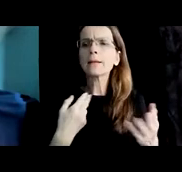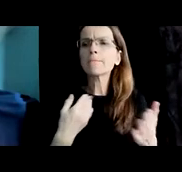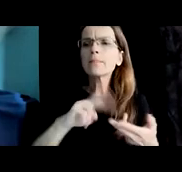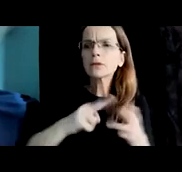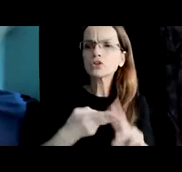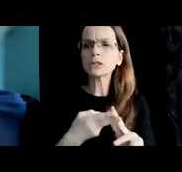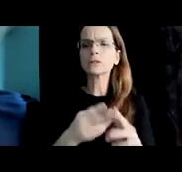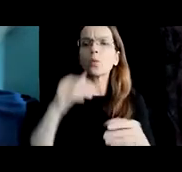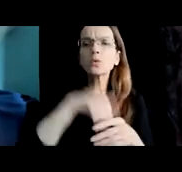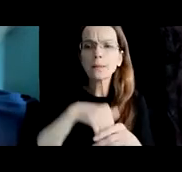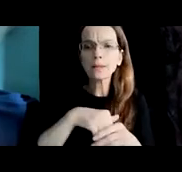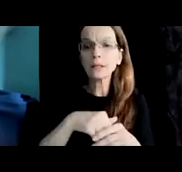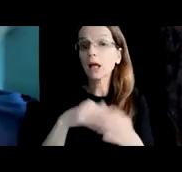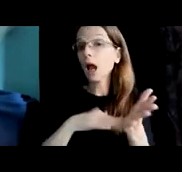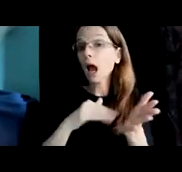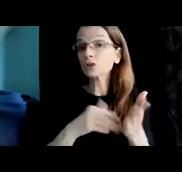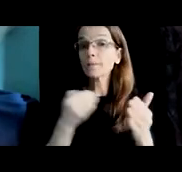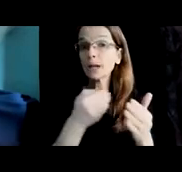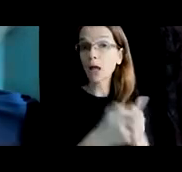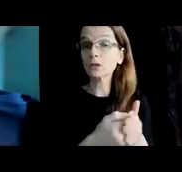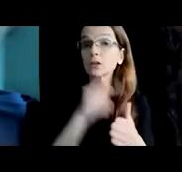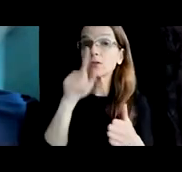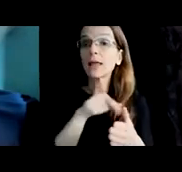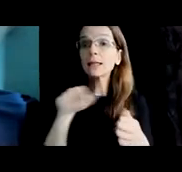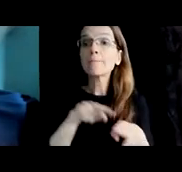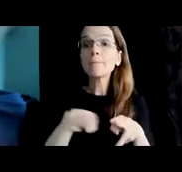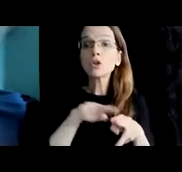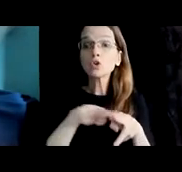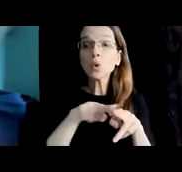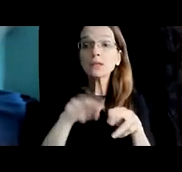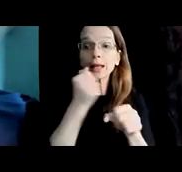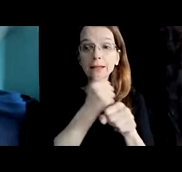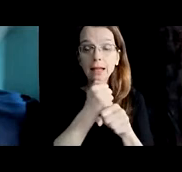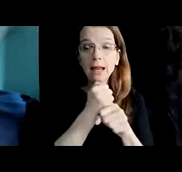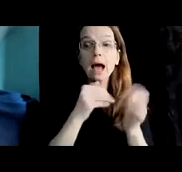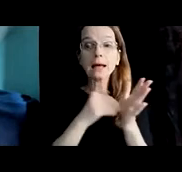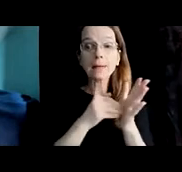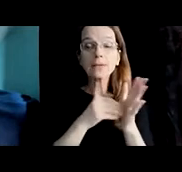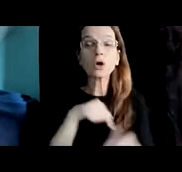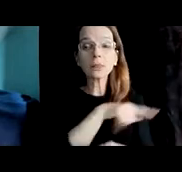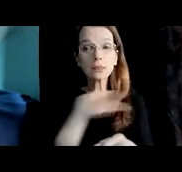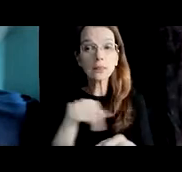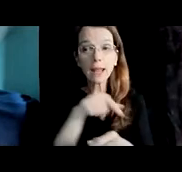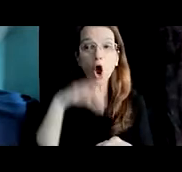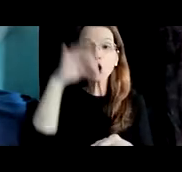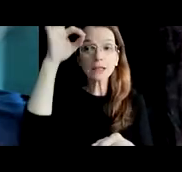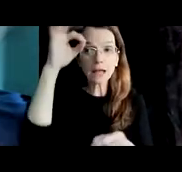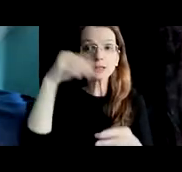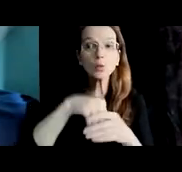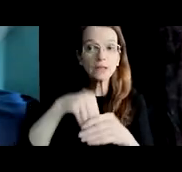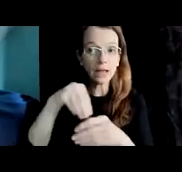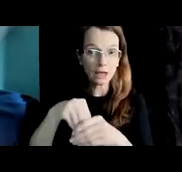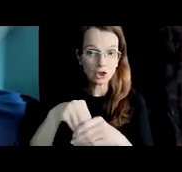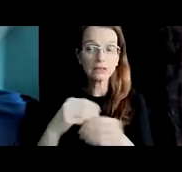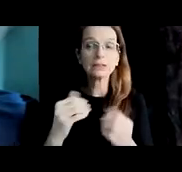tem, kakšne prilagoditve in metode dela potrebujejo odrasli udeleženci s posebnimi potrebami, ki se tudi